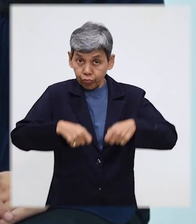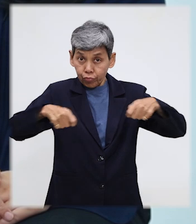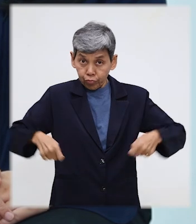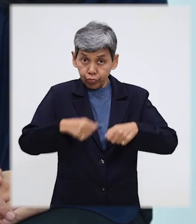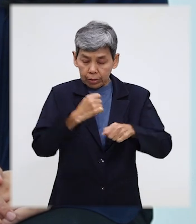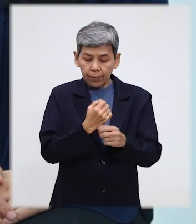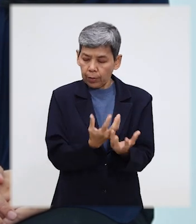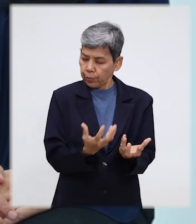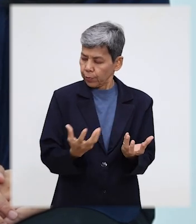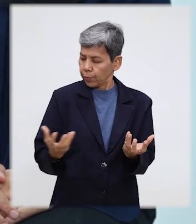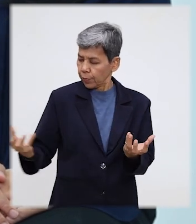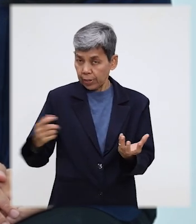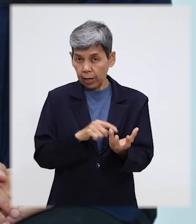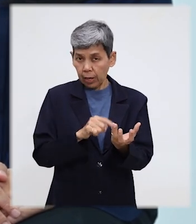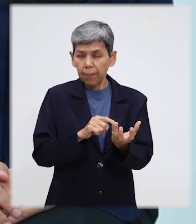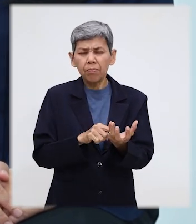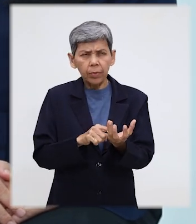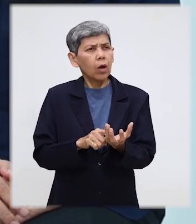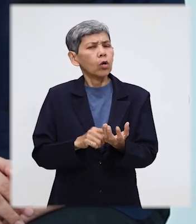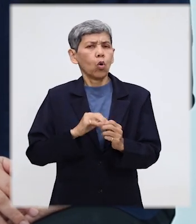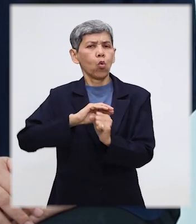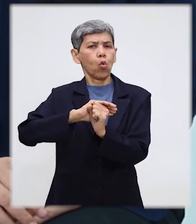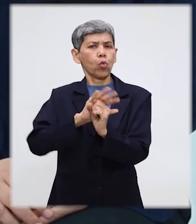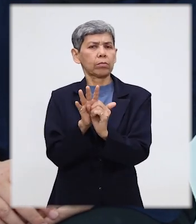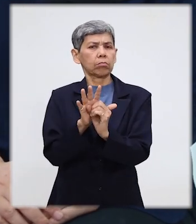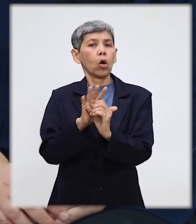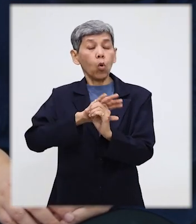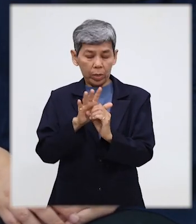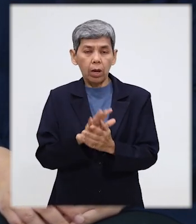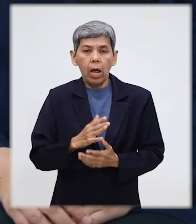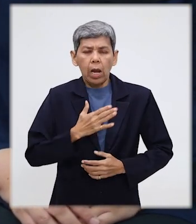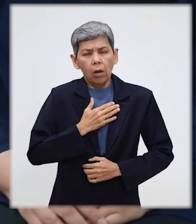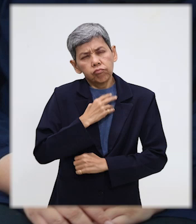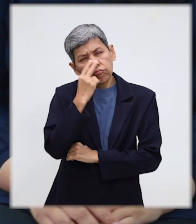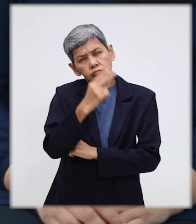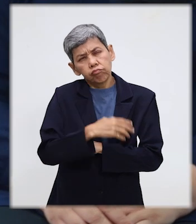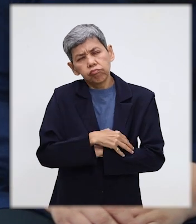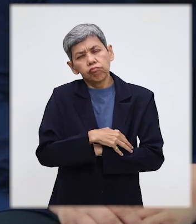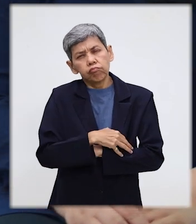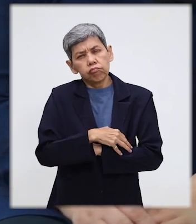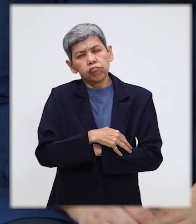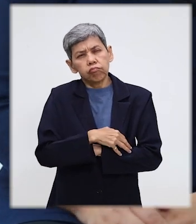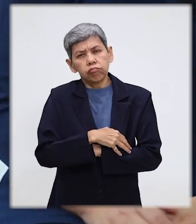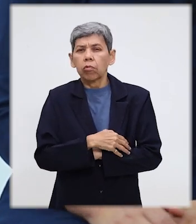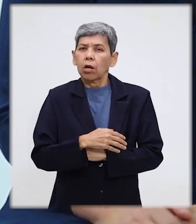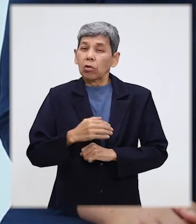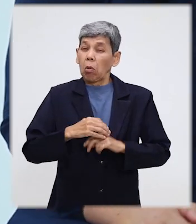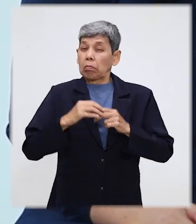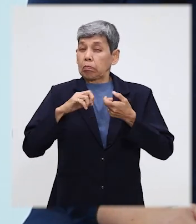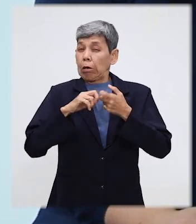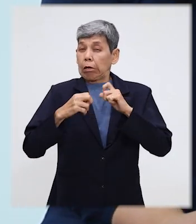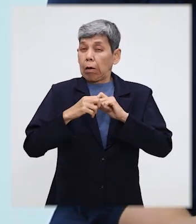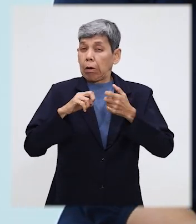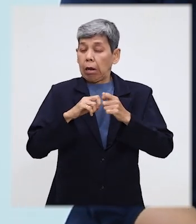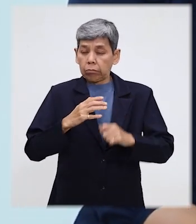บที่อาหารปรุงสำเร็จเฉยๆเนาะมันมาตอนช่วงโควิดเลยก็คือเรามองกันว่าคนที่ได้รับผลกระทบ